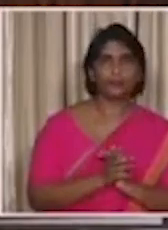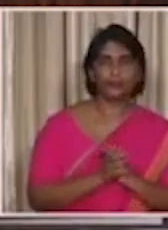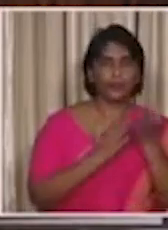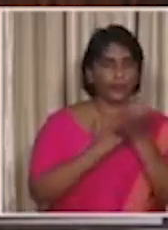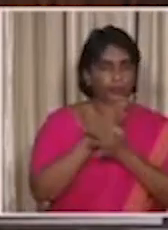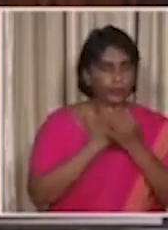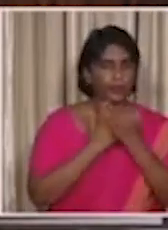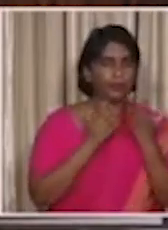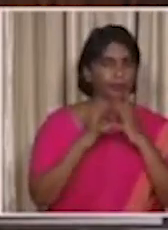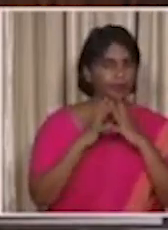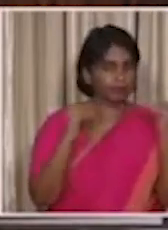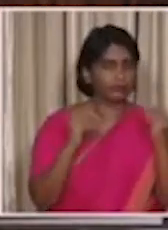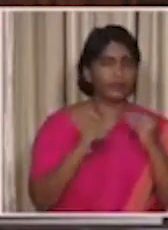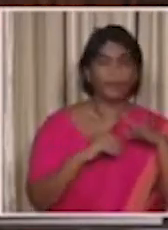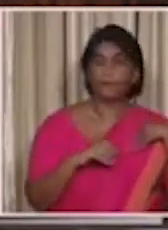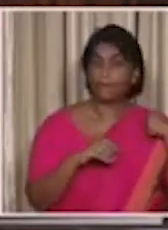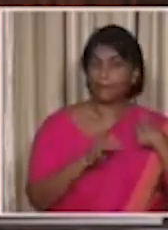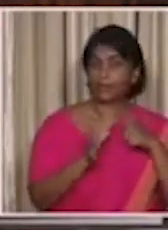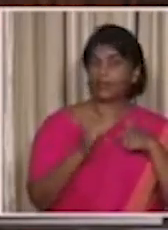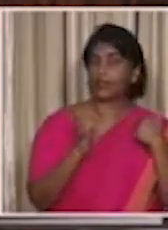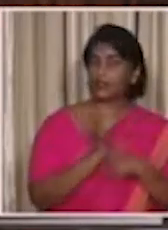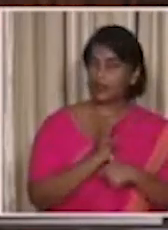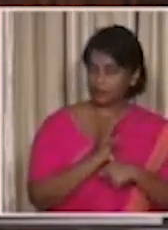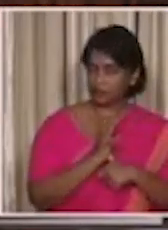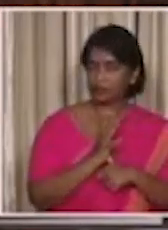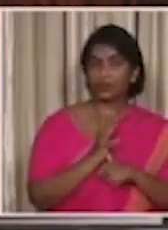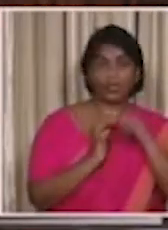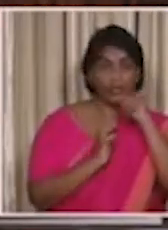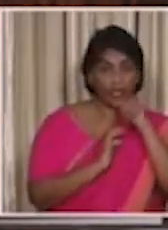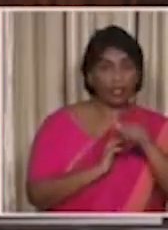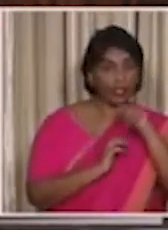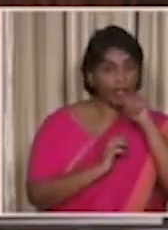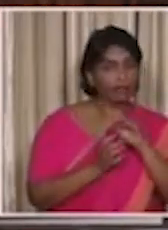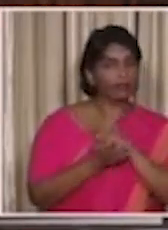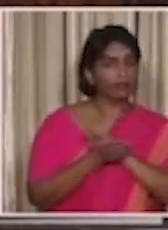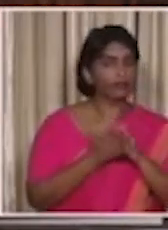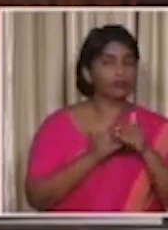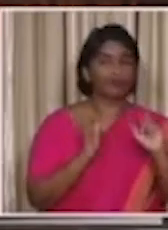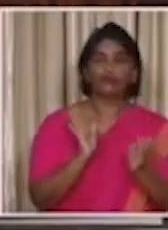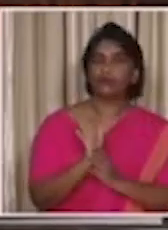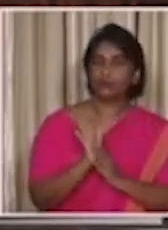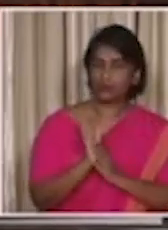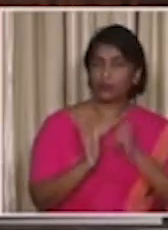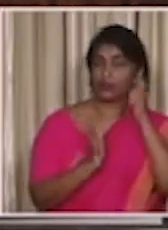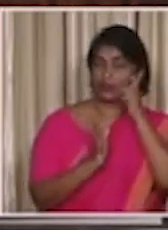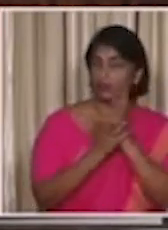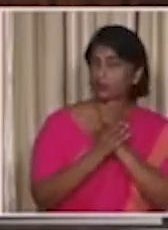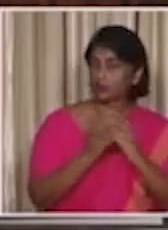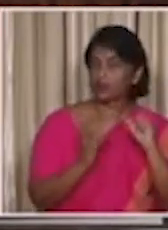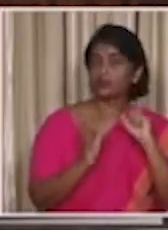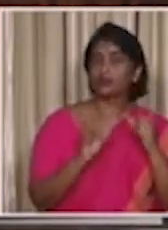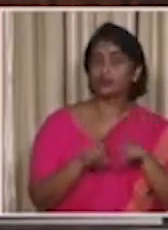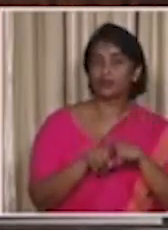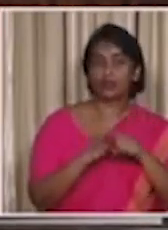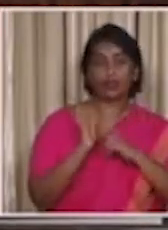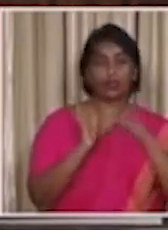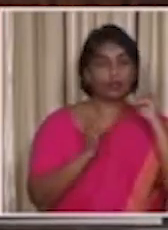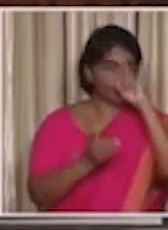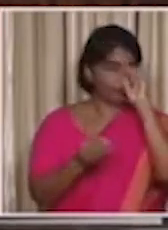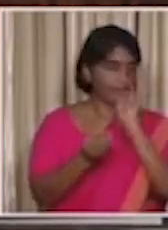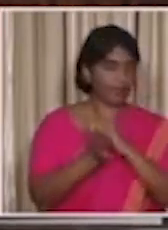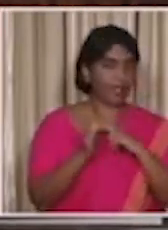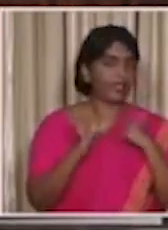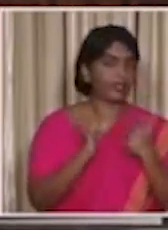මත්ද්‍රව්‍ය මැඩලීමේ අනදෙන මූලස්ථාන පනත, සත්‍ය සහ සංහිඳියාව කොමිසම, ත්‍රස්තවාදය වැළැක්වීම සහ ජාතික ආරක්ෂා